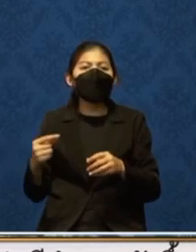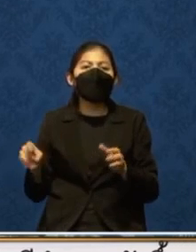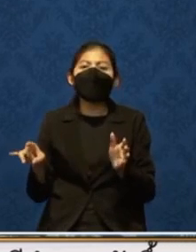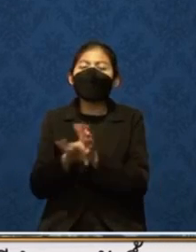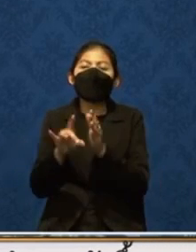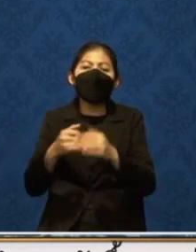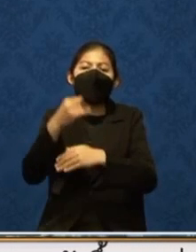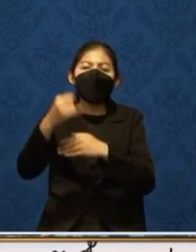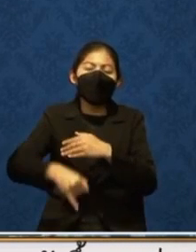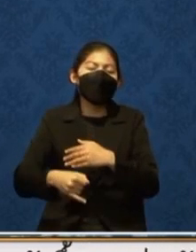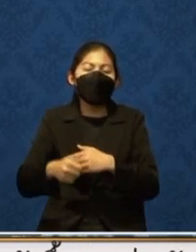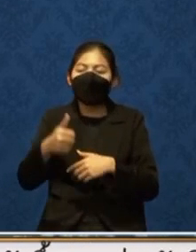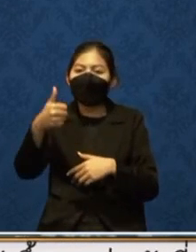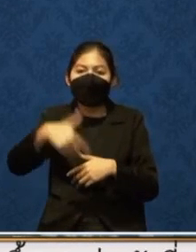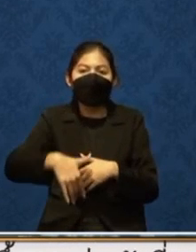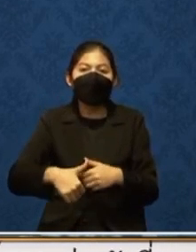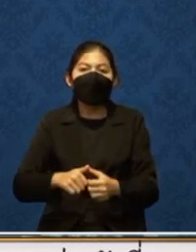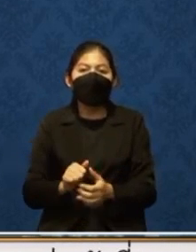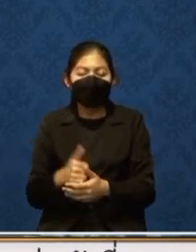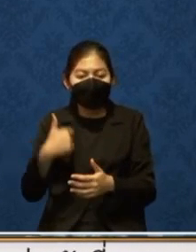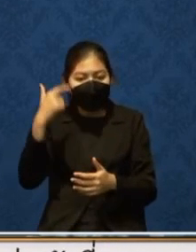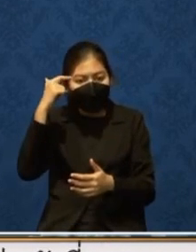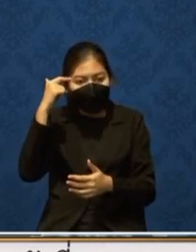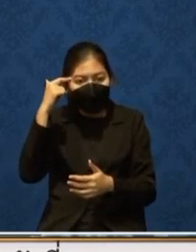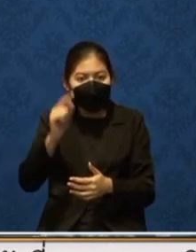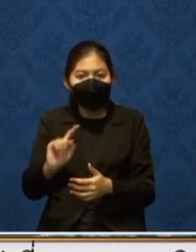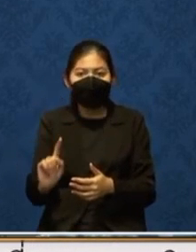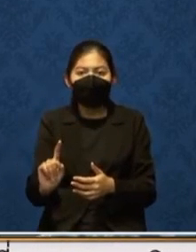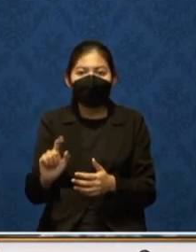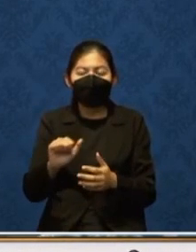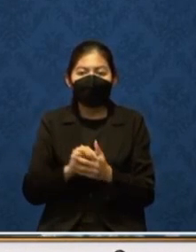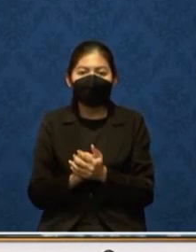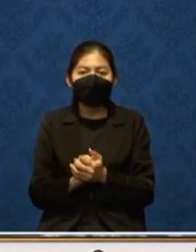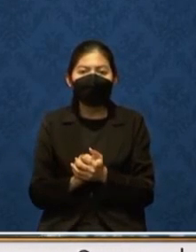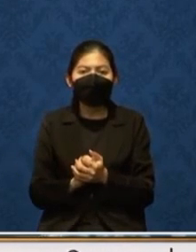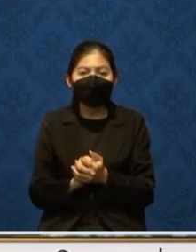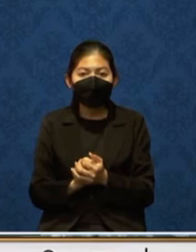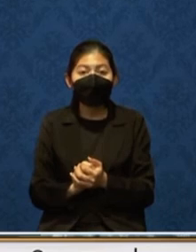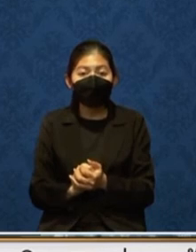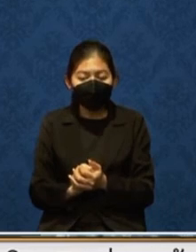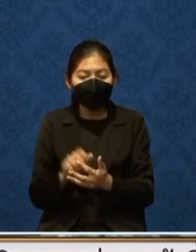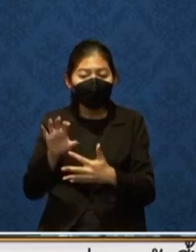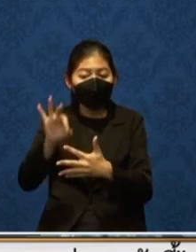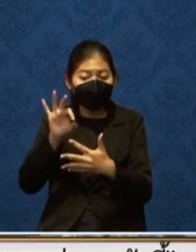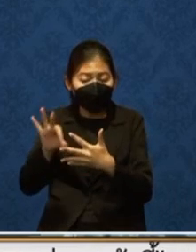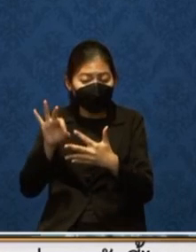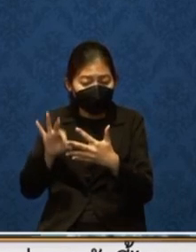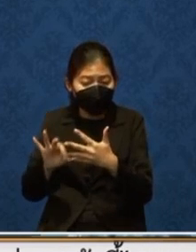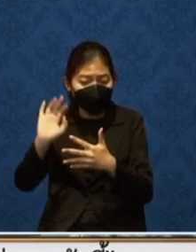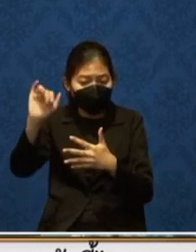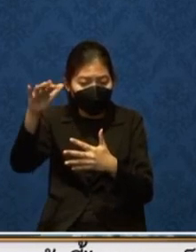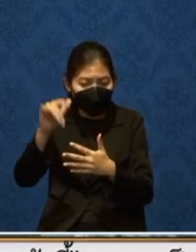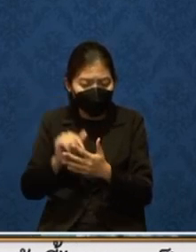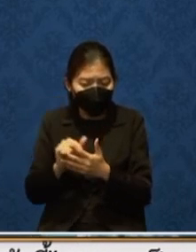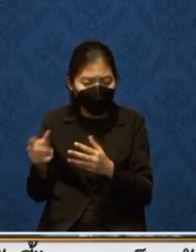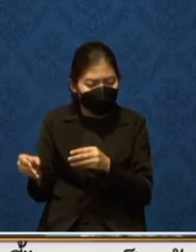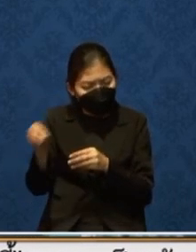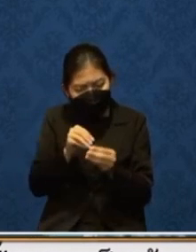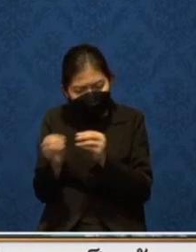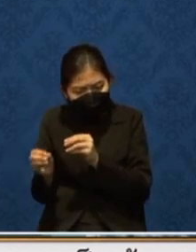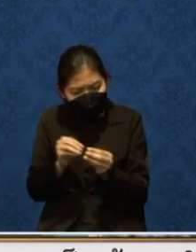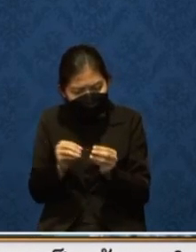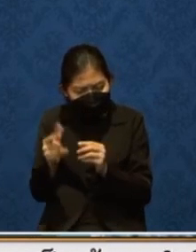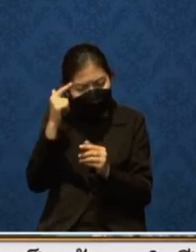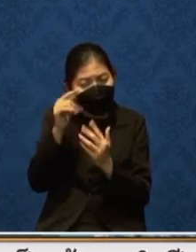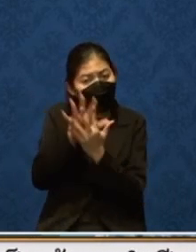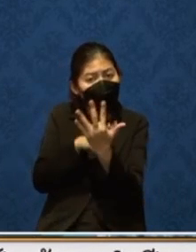ส่งที่ต้องเลือกในทางเทคนิเรีว Network Design Problemก็คือจะตองเลือก Optimum Combinationคลหขาวหบออกวาแบไหนที่มั